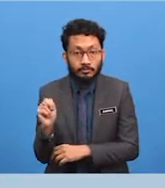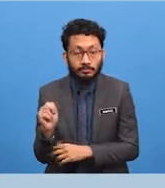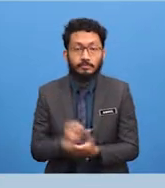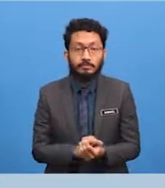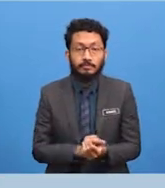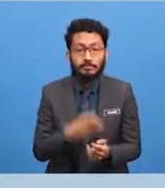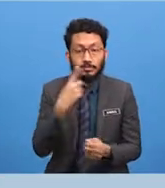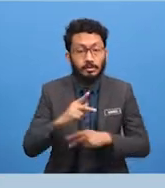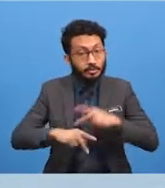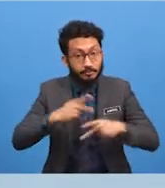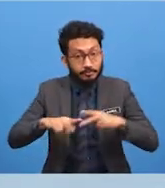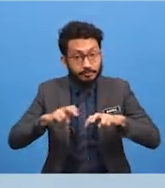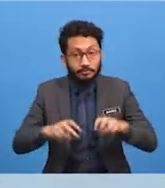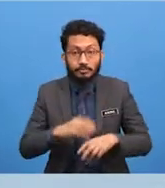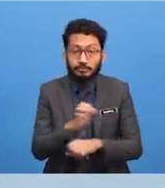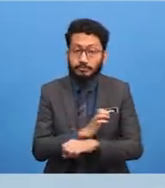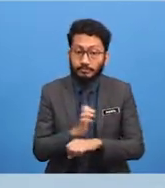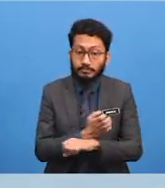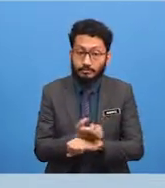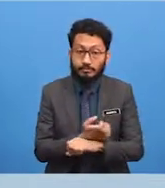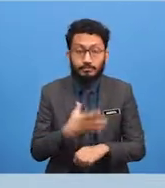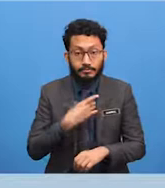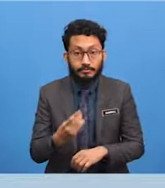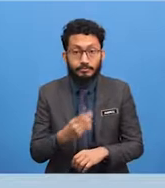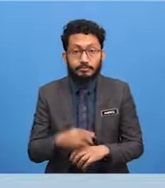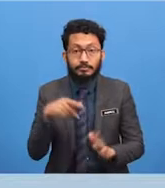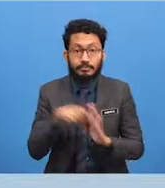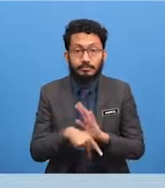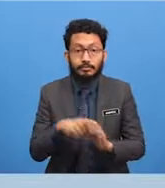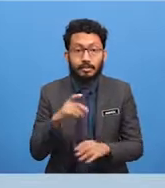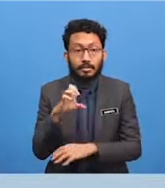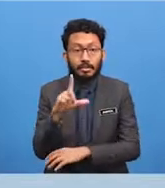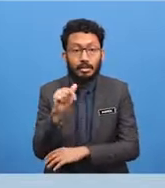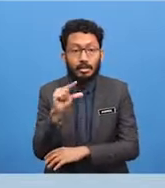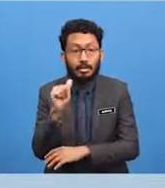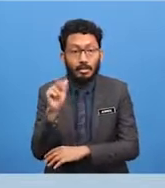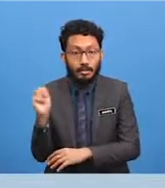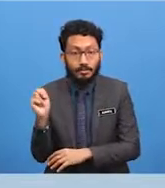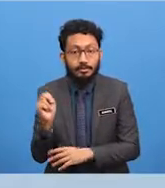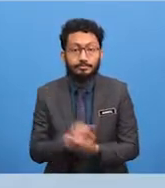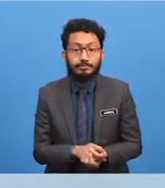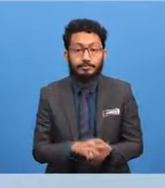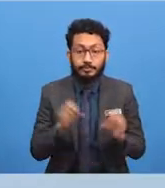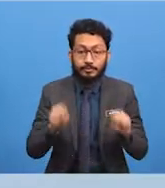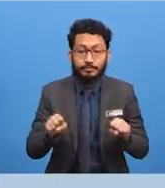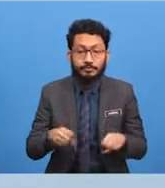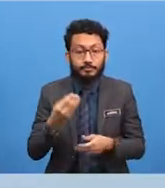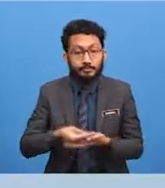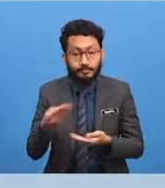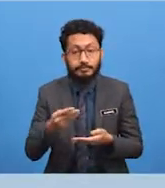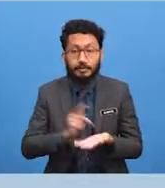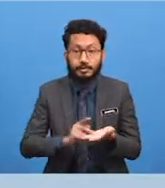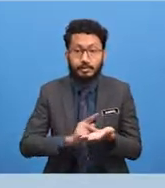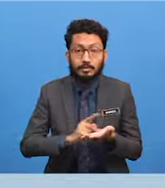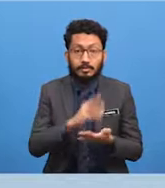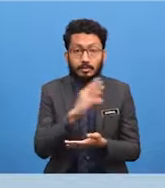ekonomi, citarasa pelanggan, perubahan teknologi dan sebagainya yang boleh memberi kesan langsung dan tidak